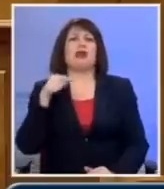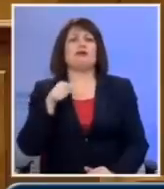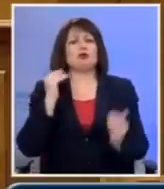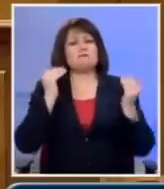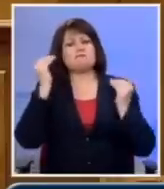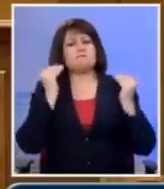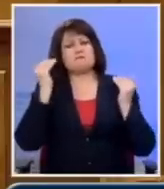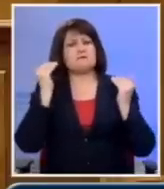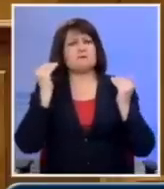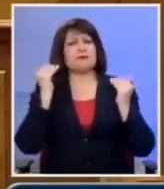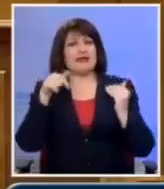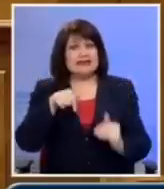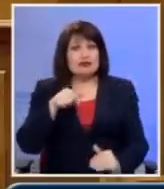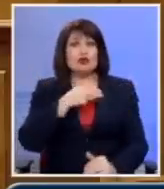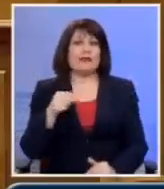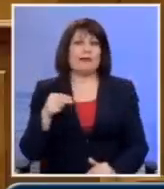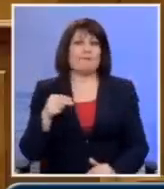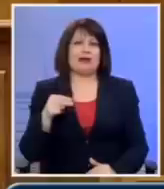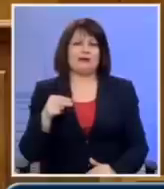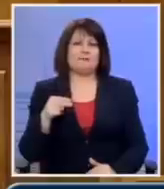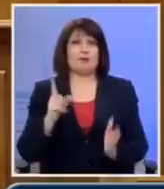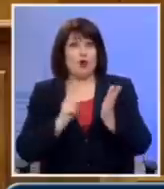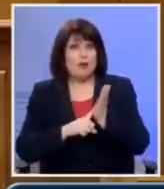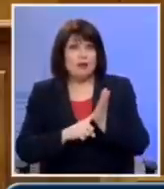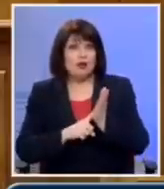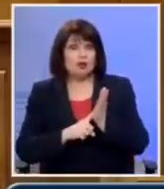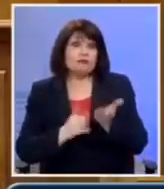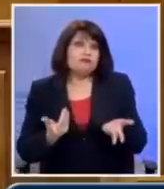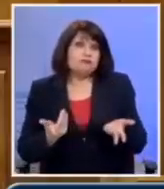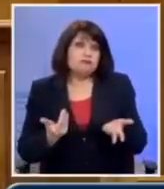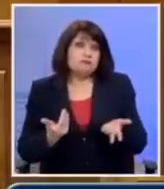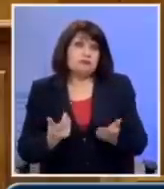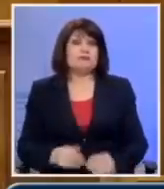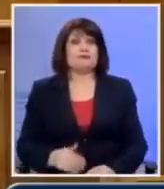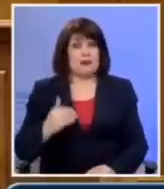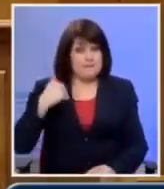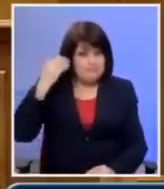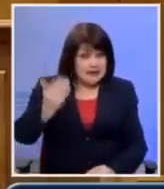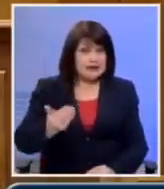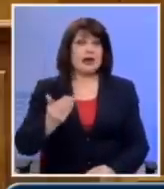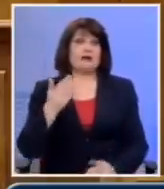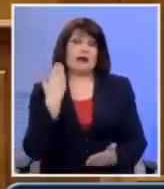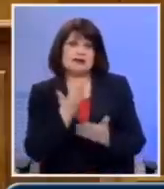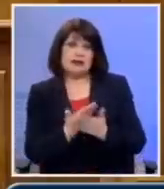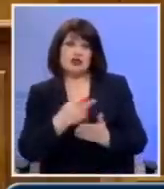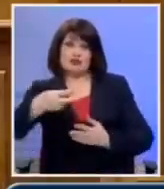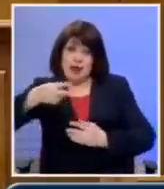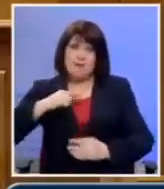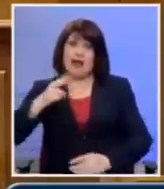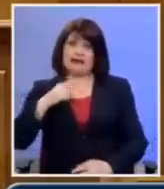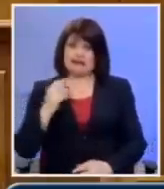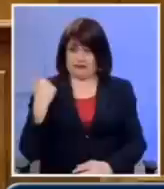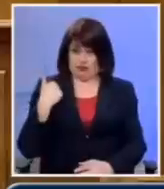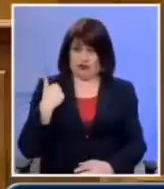αμφίβολη στην περίπτωση αυτή. Να μην ζητήσουμε έστω και εκ των υστέρων απαντήσεις σε όλα αυτά, αυτό μας